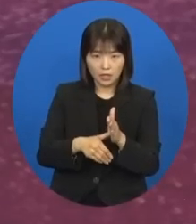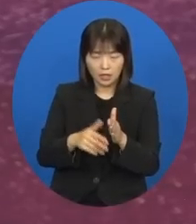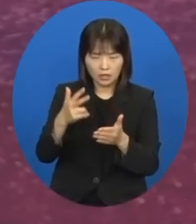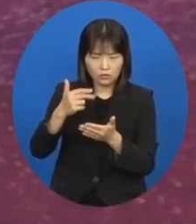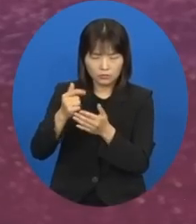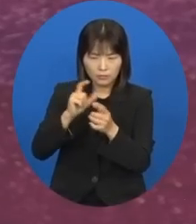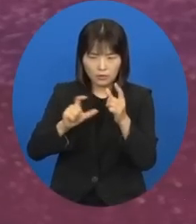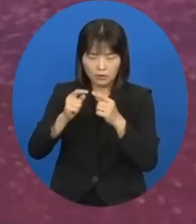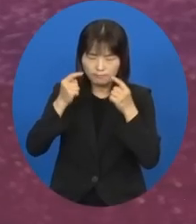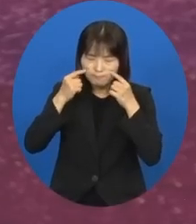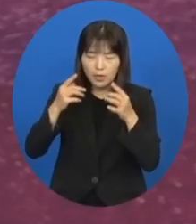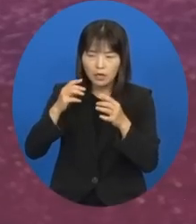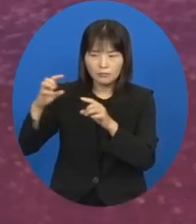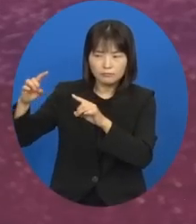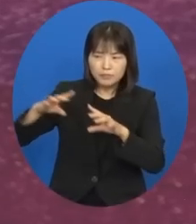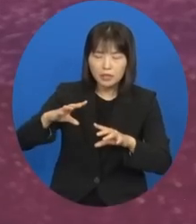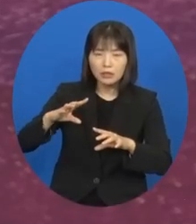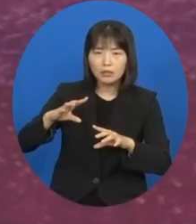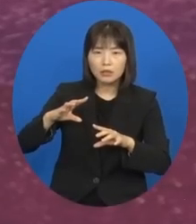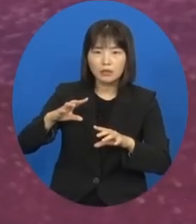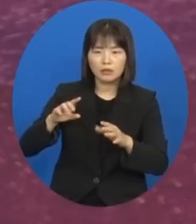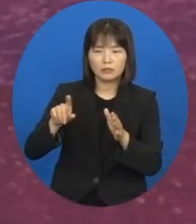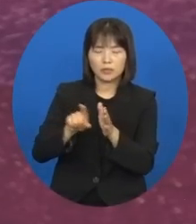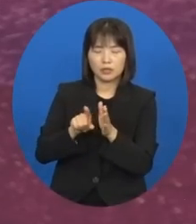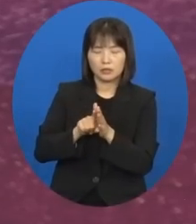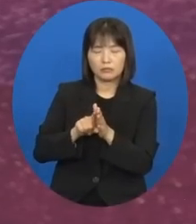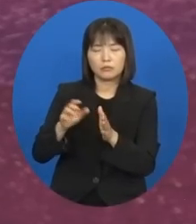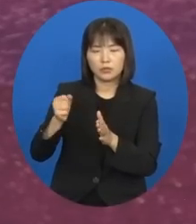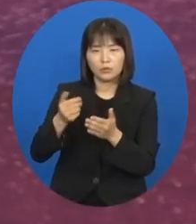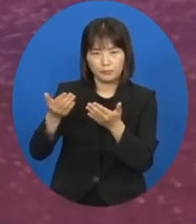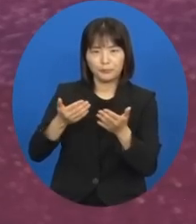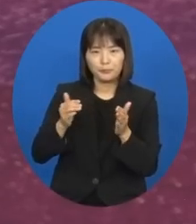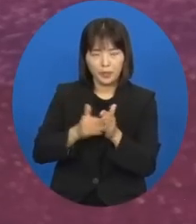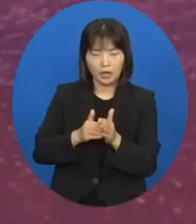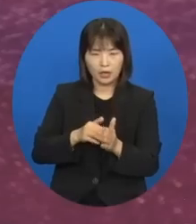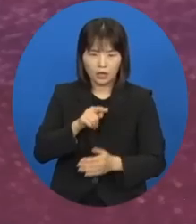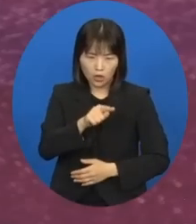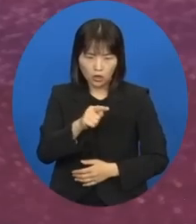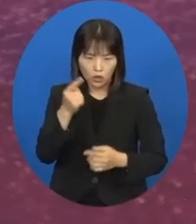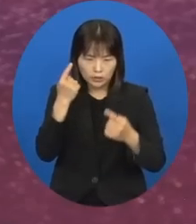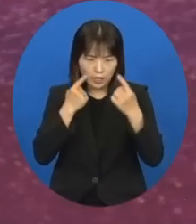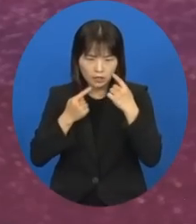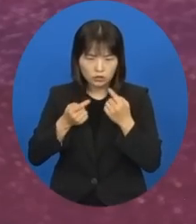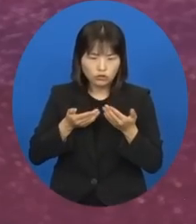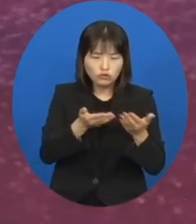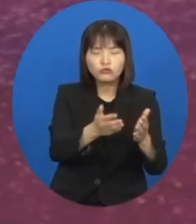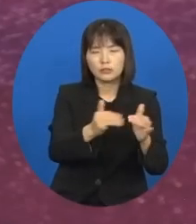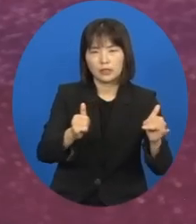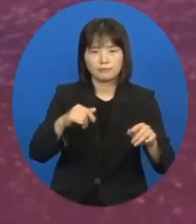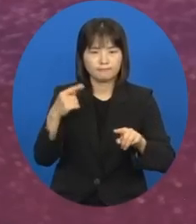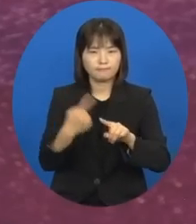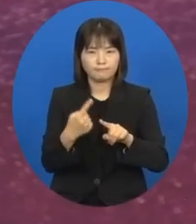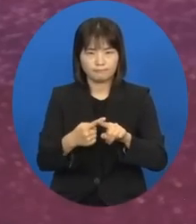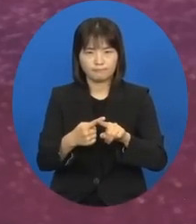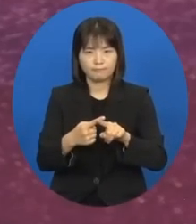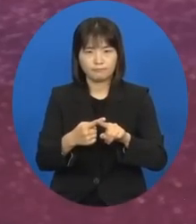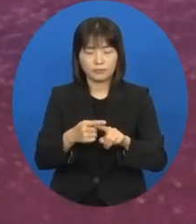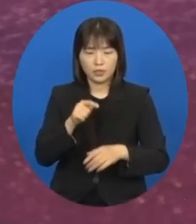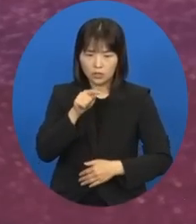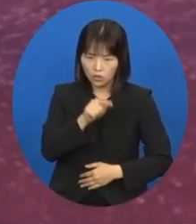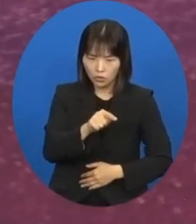더욱 명확하게 이렇게 말씀하시는 것을 믿음으로 받았습니다 너도 상처 준 사람이다 그리고